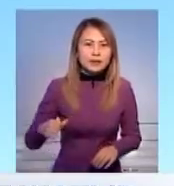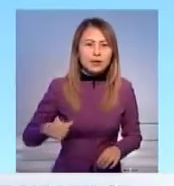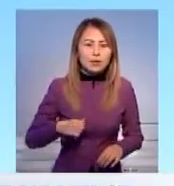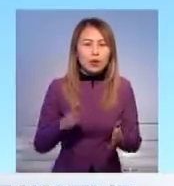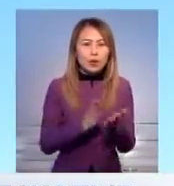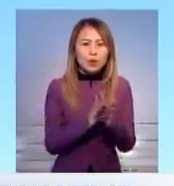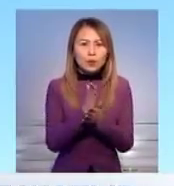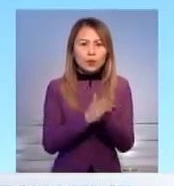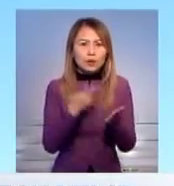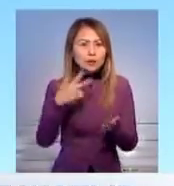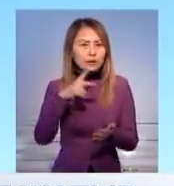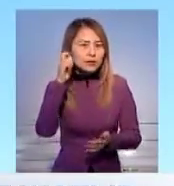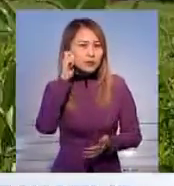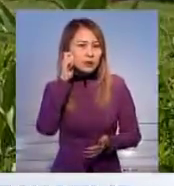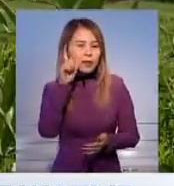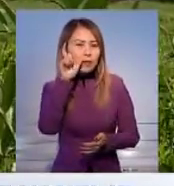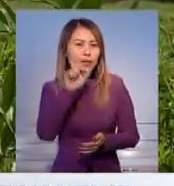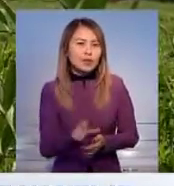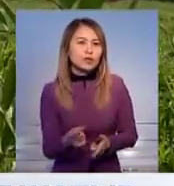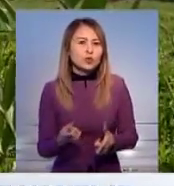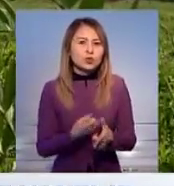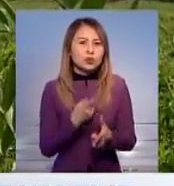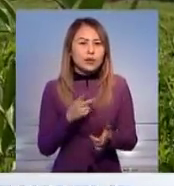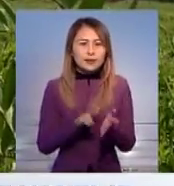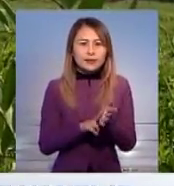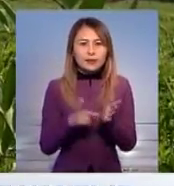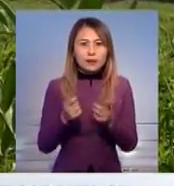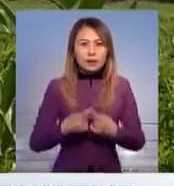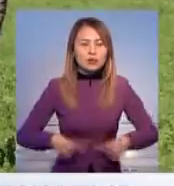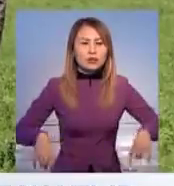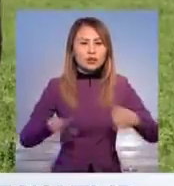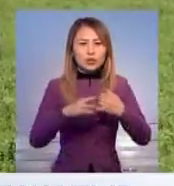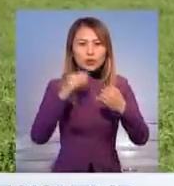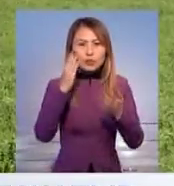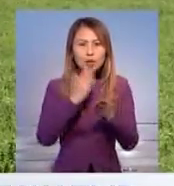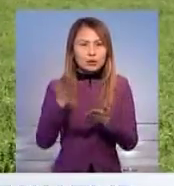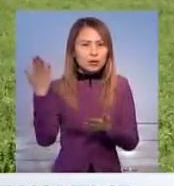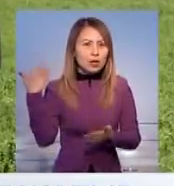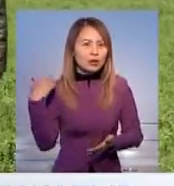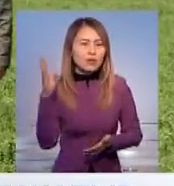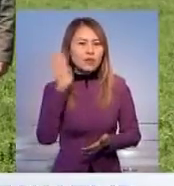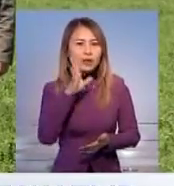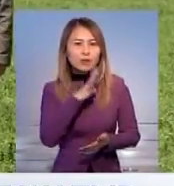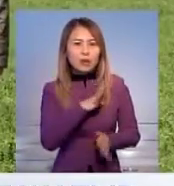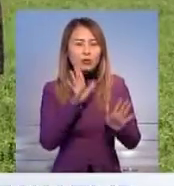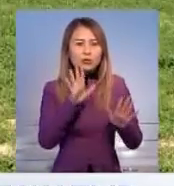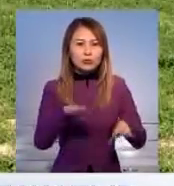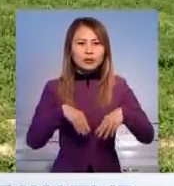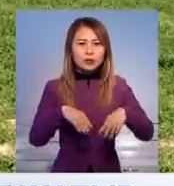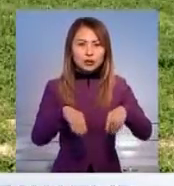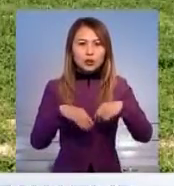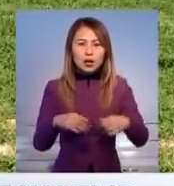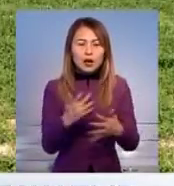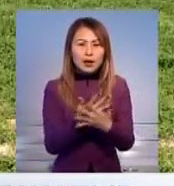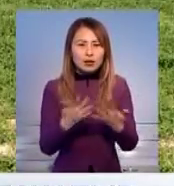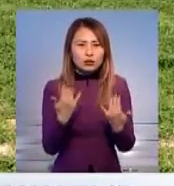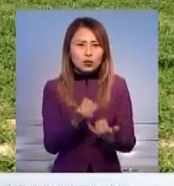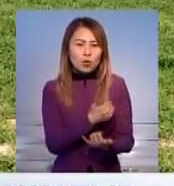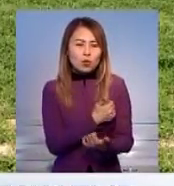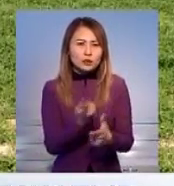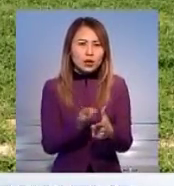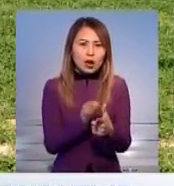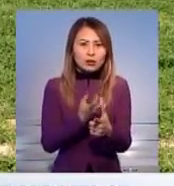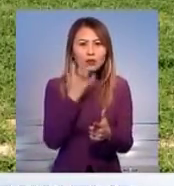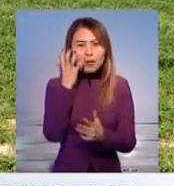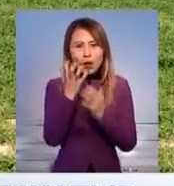диқаншылықпен айналысып келе жатқан Қамытбек Үсіпбековтің 8 гектар жері бар. Бұрын су болмағандықтан тек жоңышқа егіп тастайтын. Енді ол да картоп,